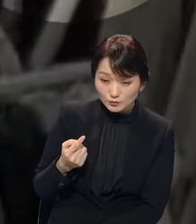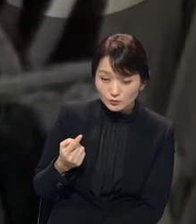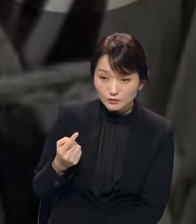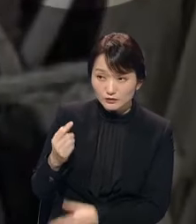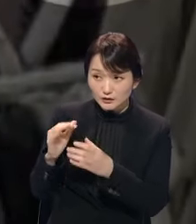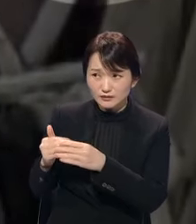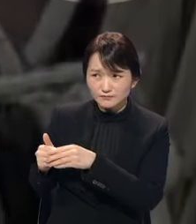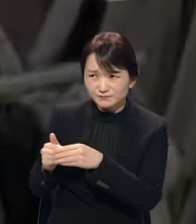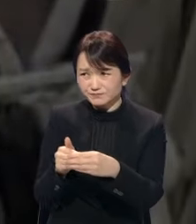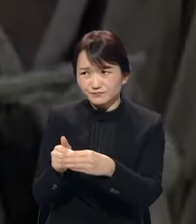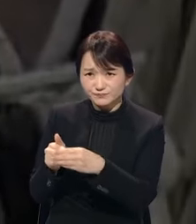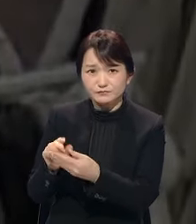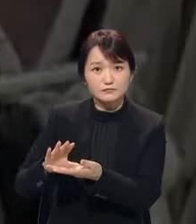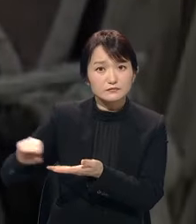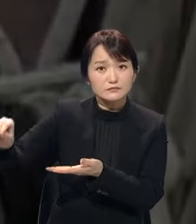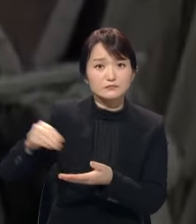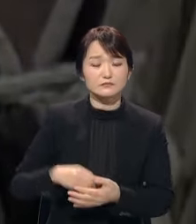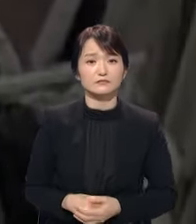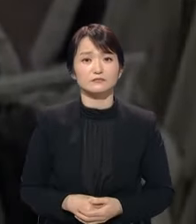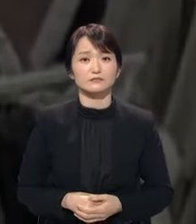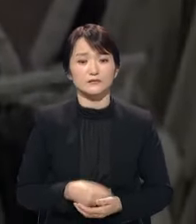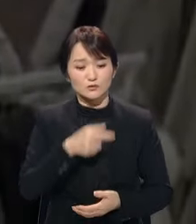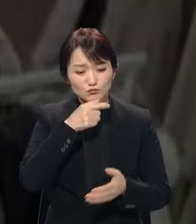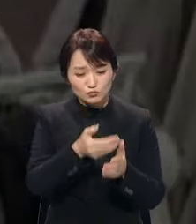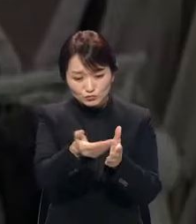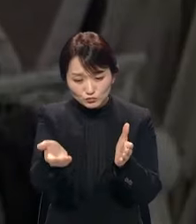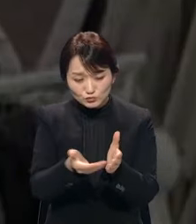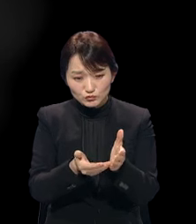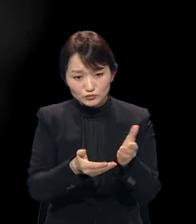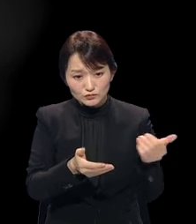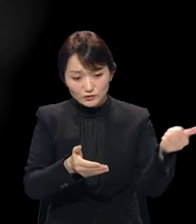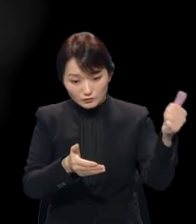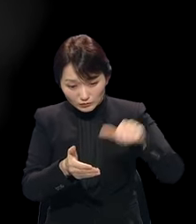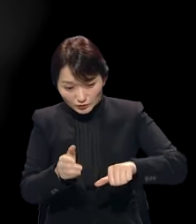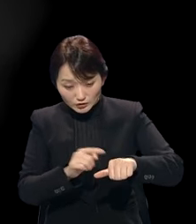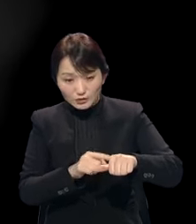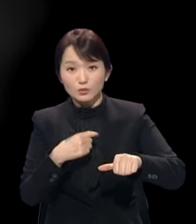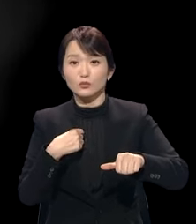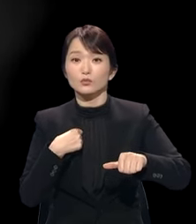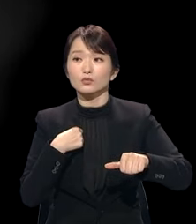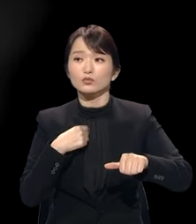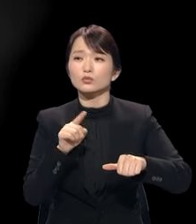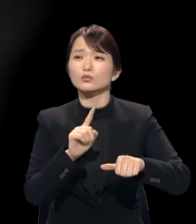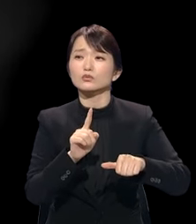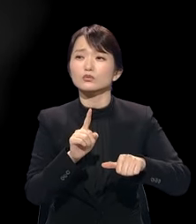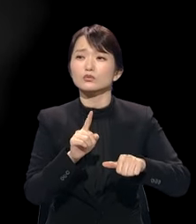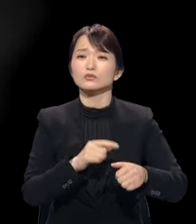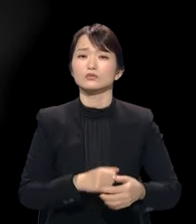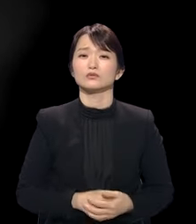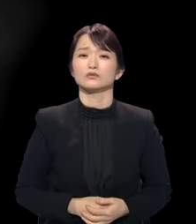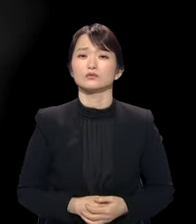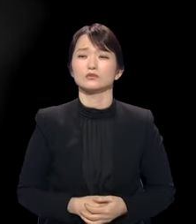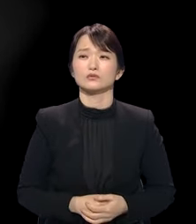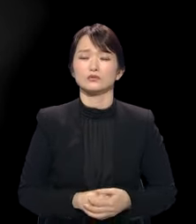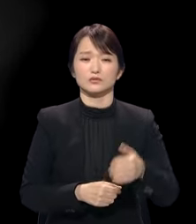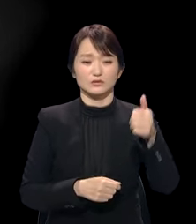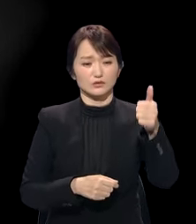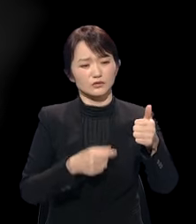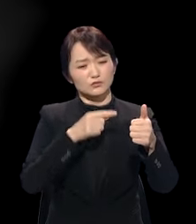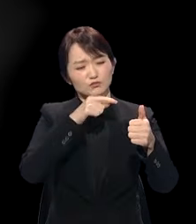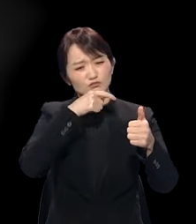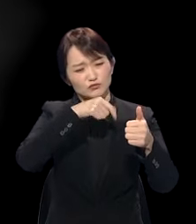어디론가 가는데 말이죠. 아니, 물에 빠져버린 그 옷. 좀 마네킹에 걸쳐놨던 옷. 아이고, 세상에. 물이 뚝뚝뚝뚝